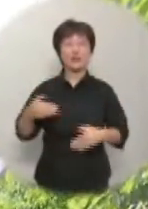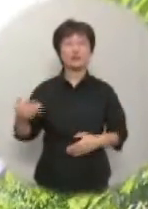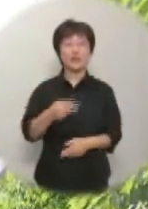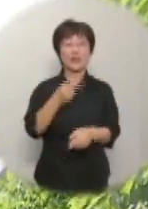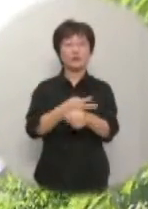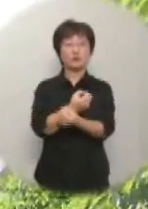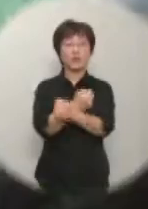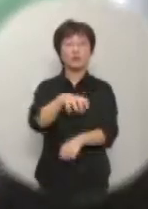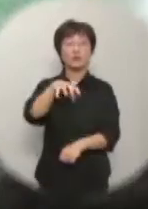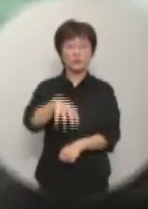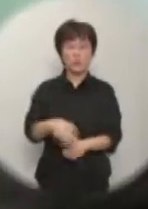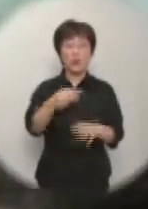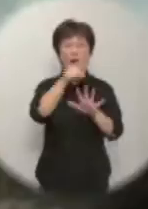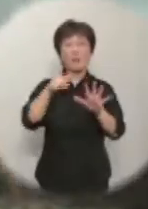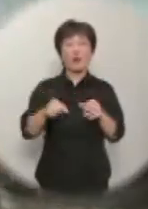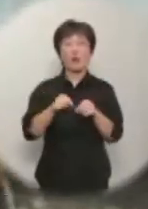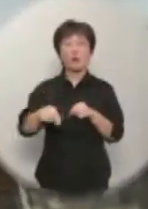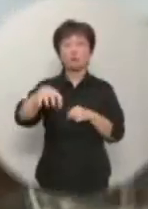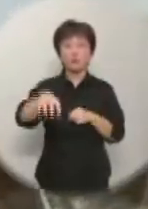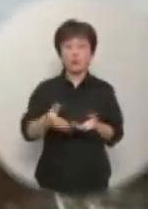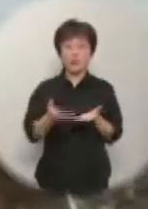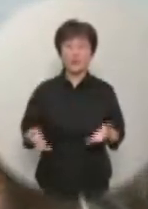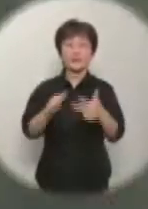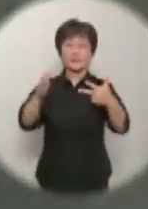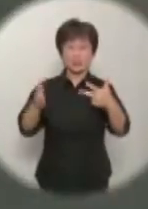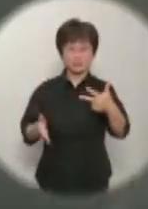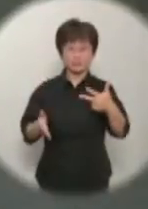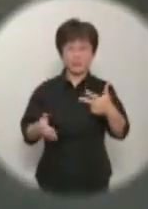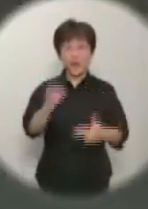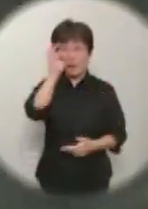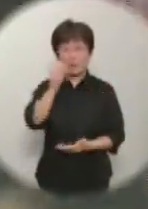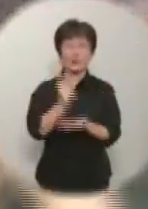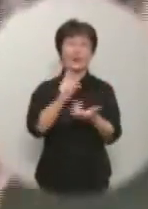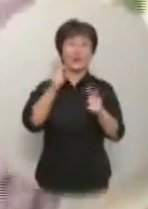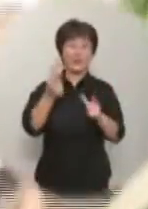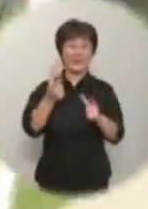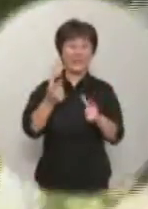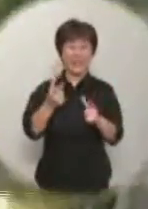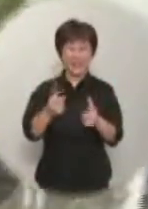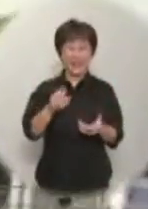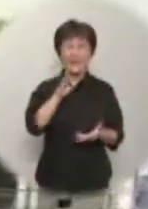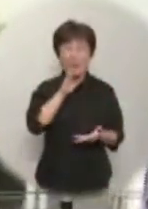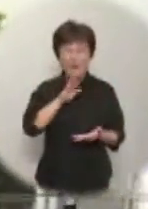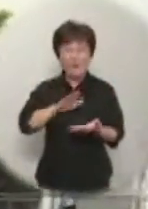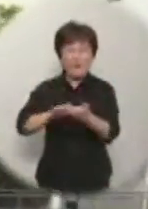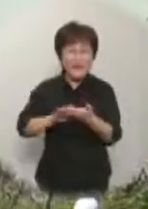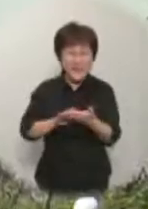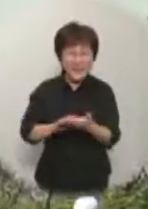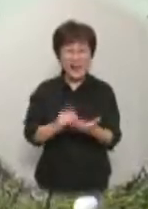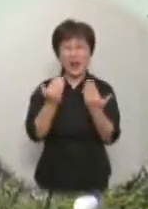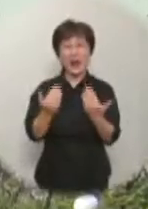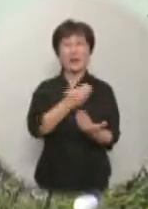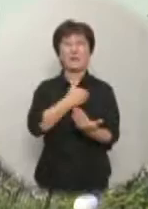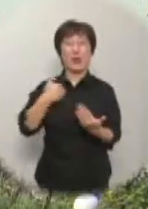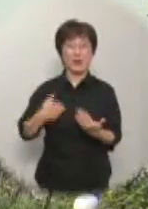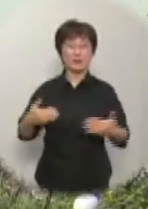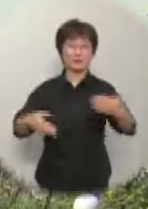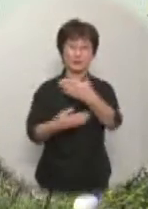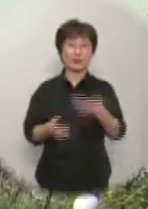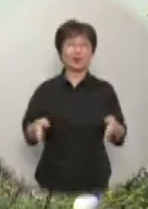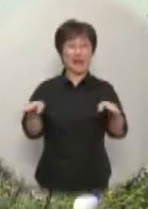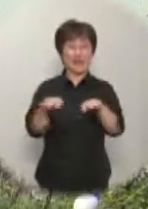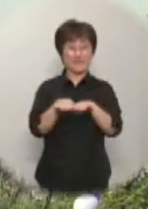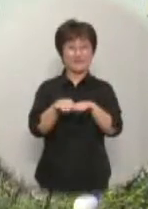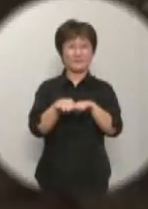技術研究所浜名湖分場の展示施設。見るだけでなく生き物に直接触れながら学べる水族館です